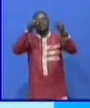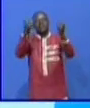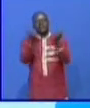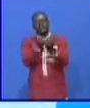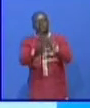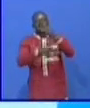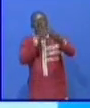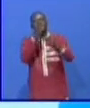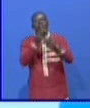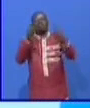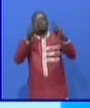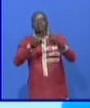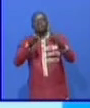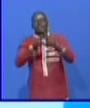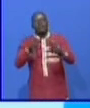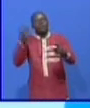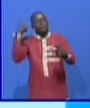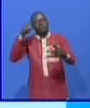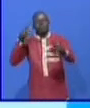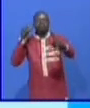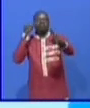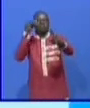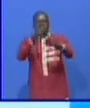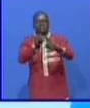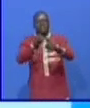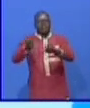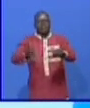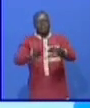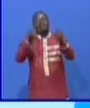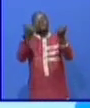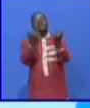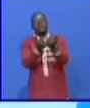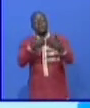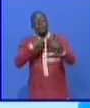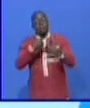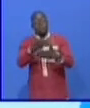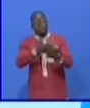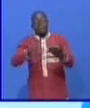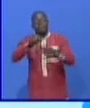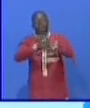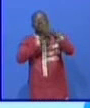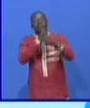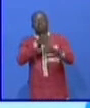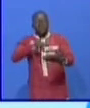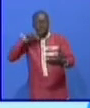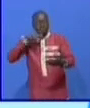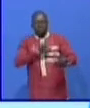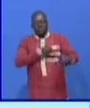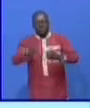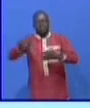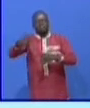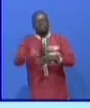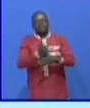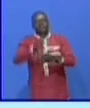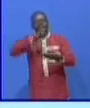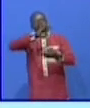Rural. Et pour l'atteinte de cet objectif, l'association réalise depuis quelques années des études sur la gestion des affaires dans un certain nombre